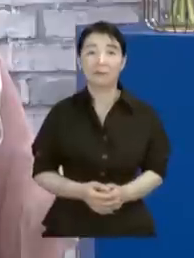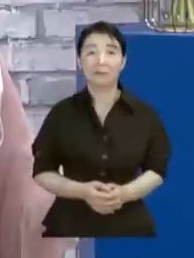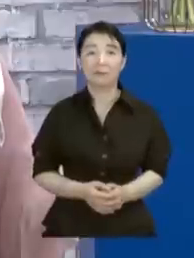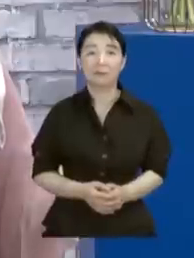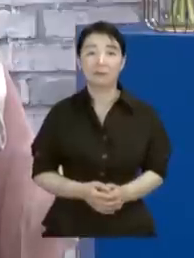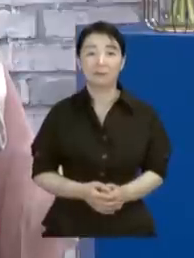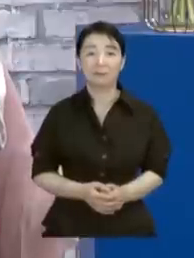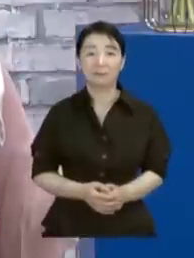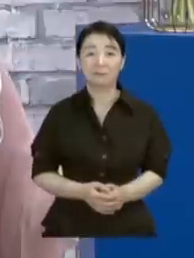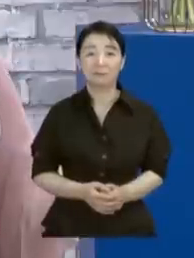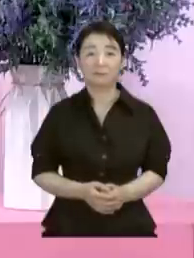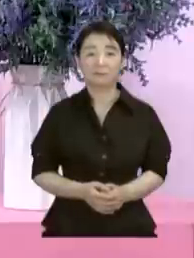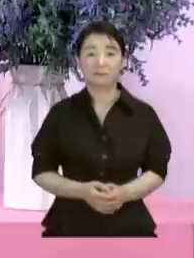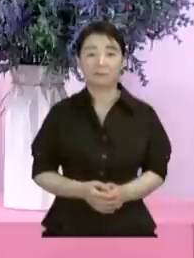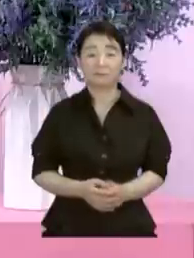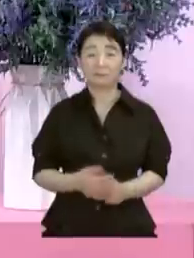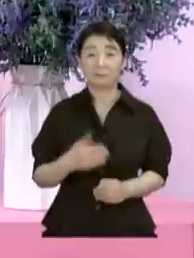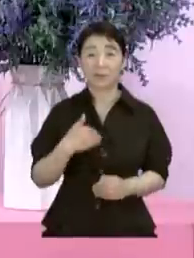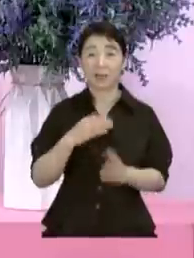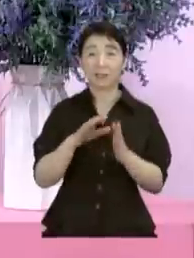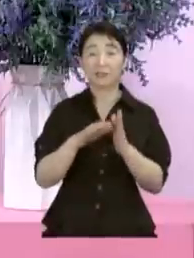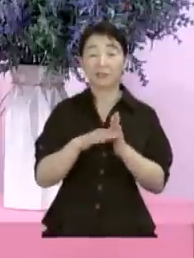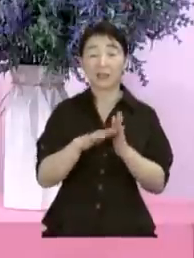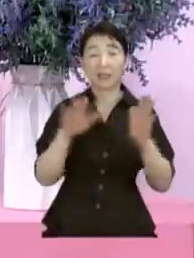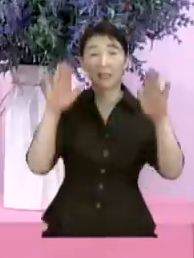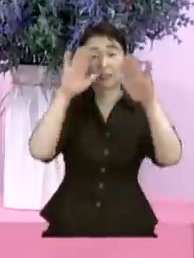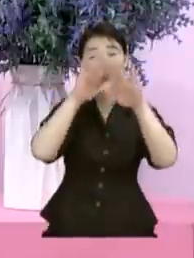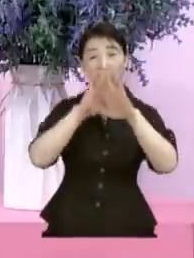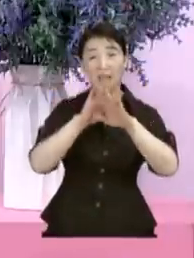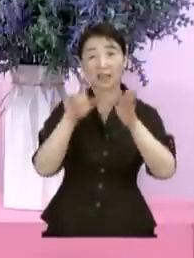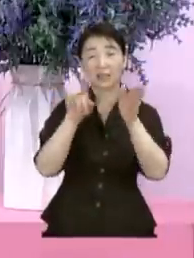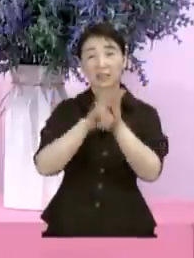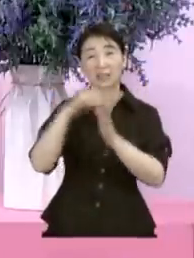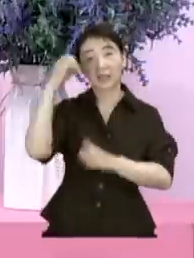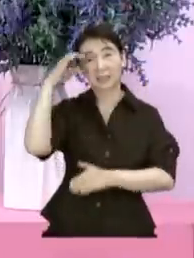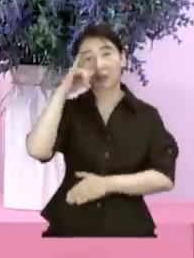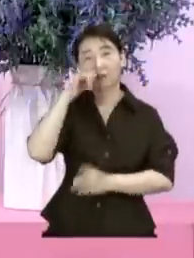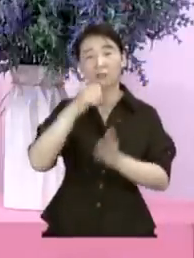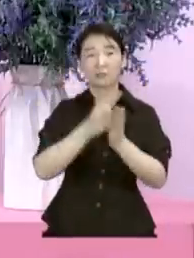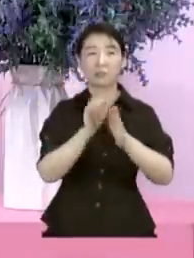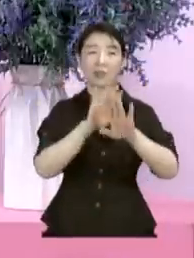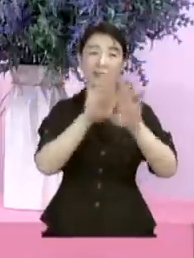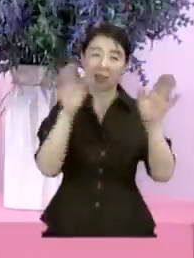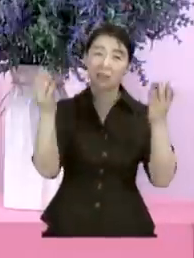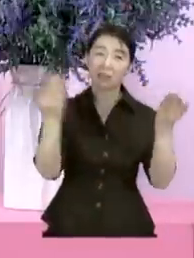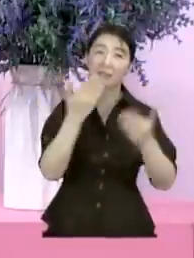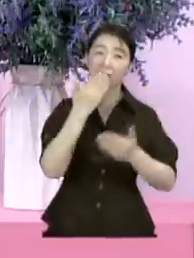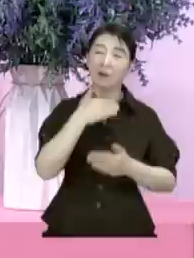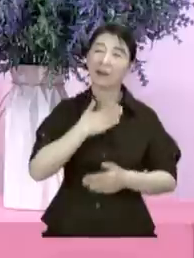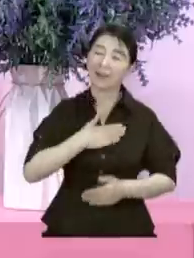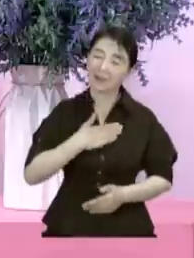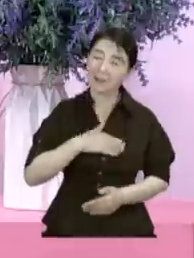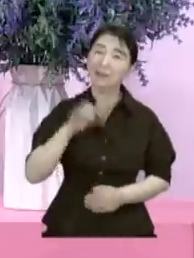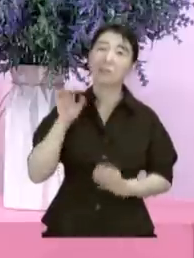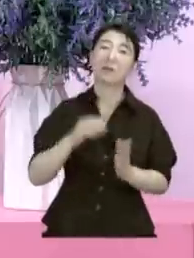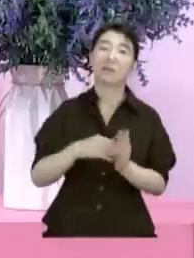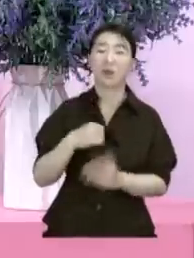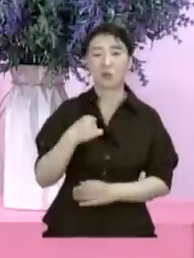예. 그래서 제가 그때 야간 신학 대학원을 다녔었기 때문에 낮에 일을 할 수가 있었어요. 그 예,